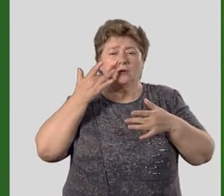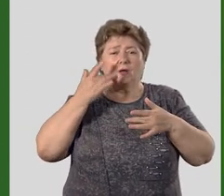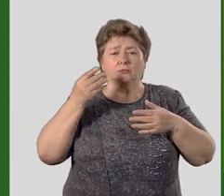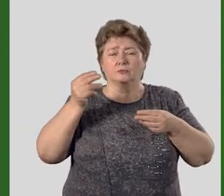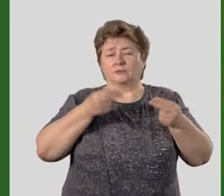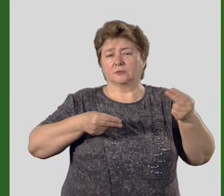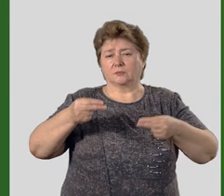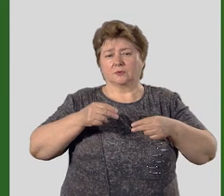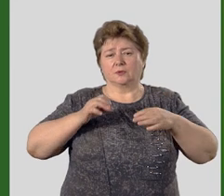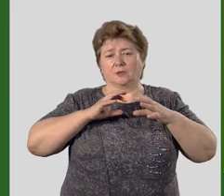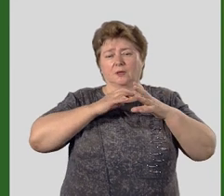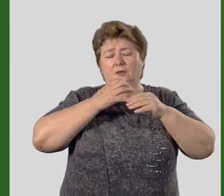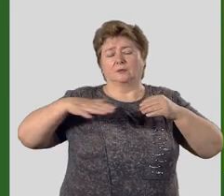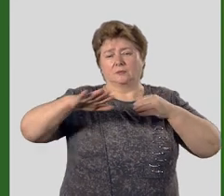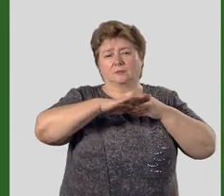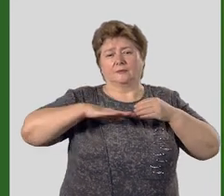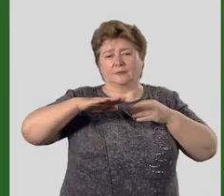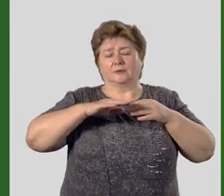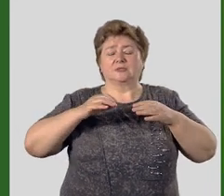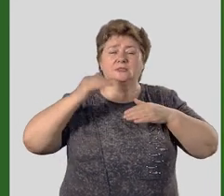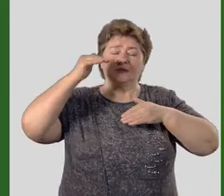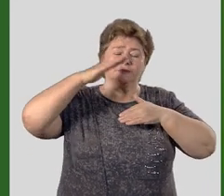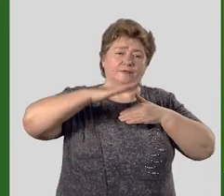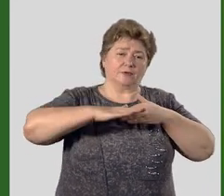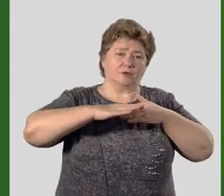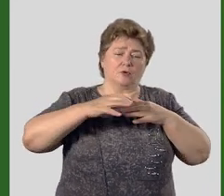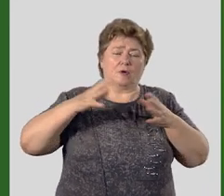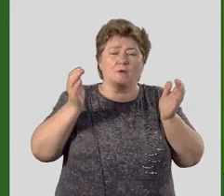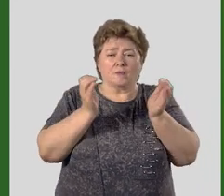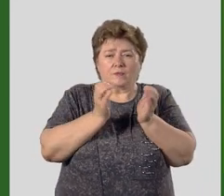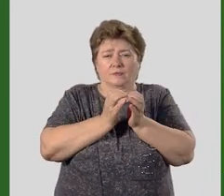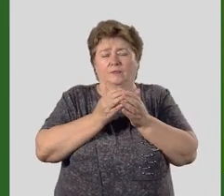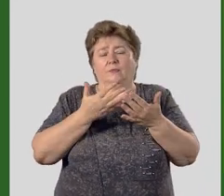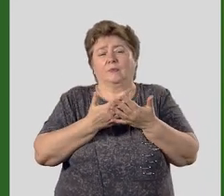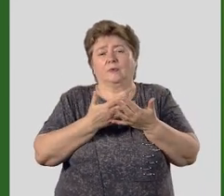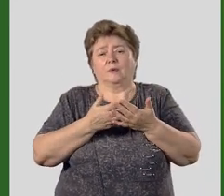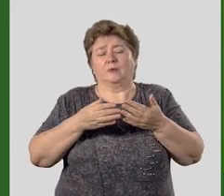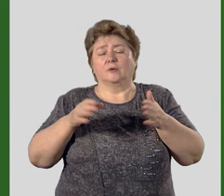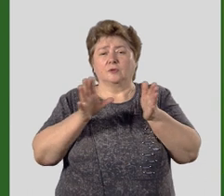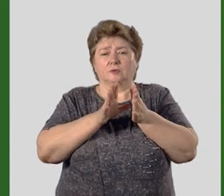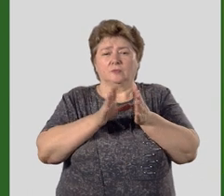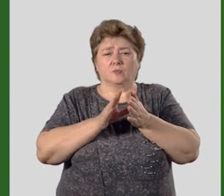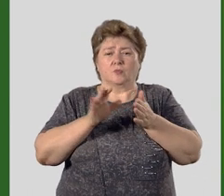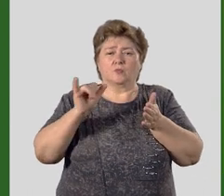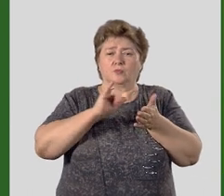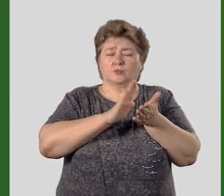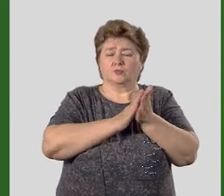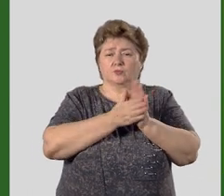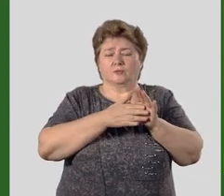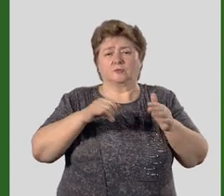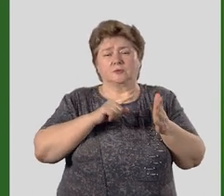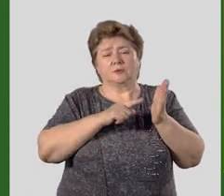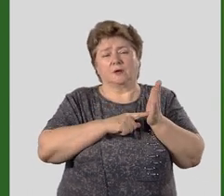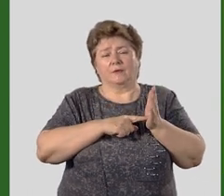который изображает земную поверхность сверху в уменьшенном виде и с помощью условных знаков.